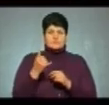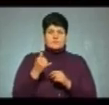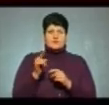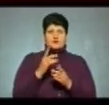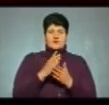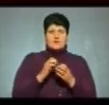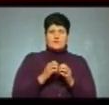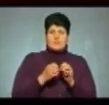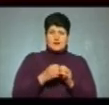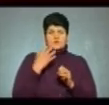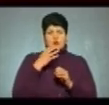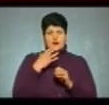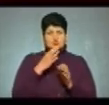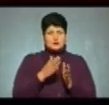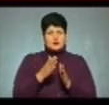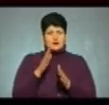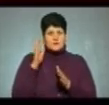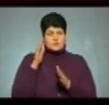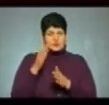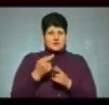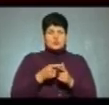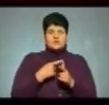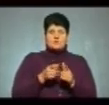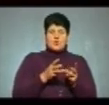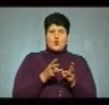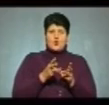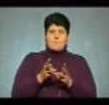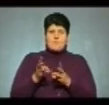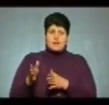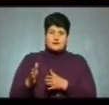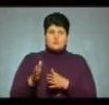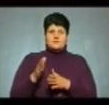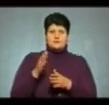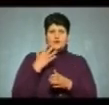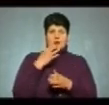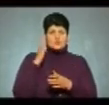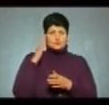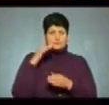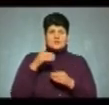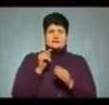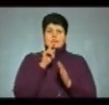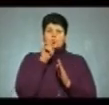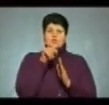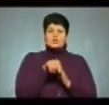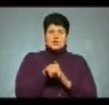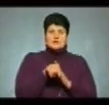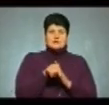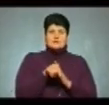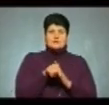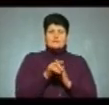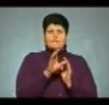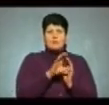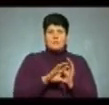є проблема. Чи по гарячому водопостачанні, чи по опаленню. По гарячому водопостачанню в більшості це втручання в мережі